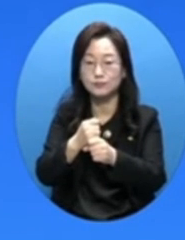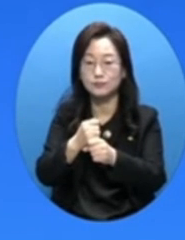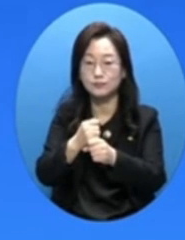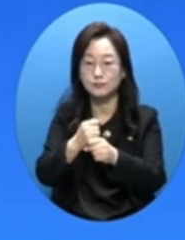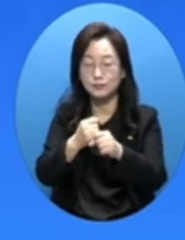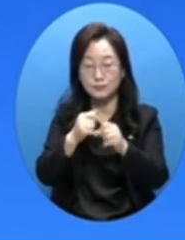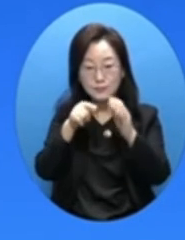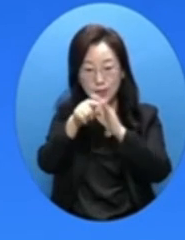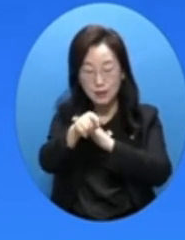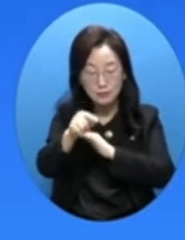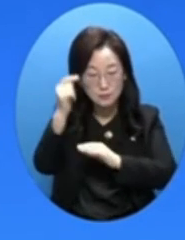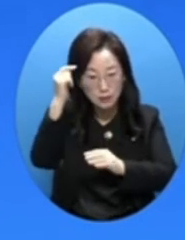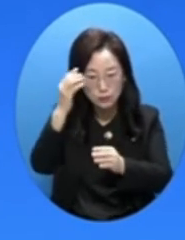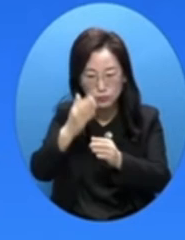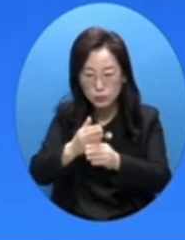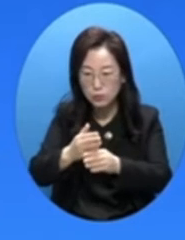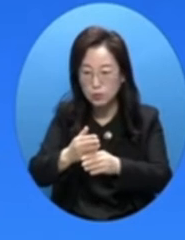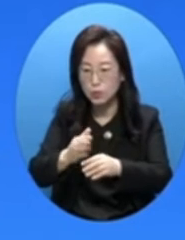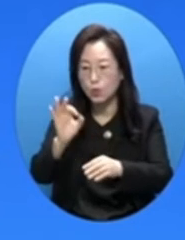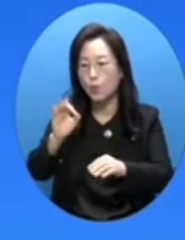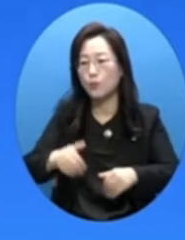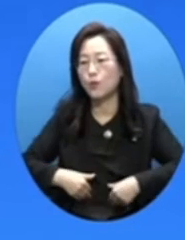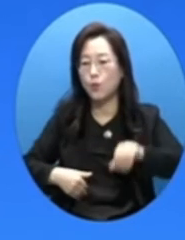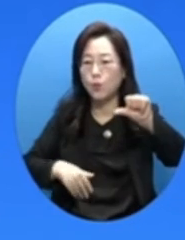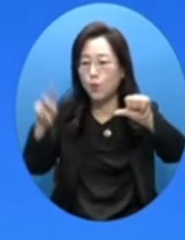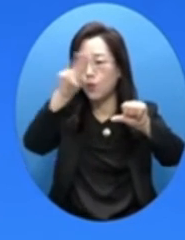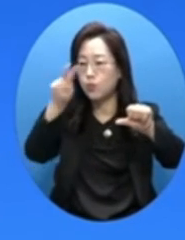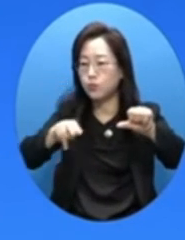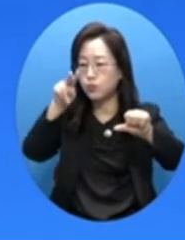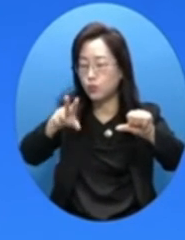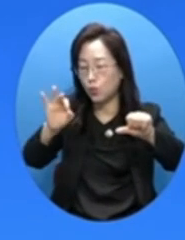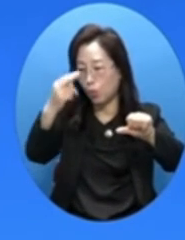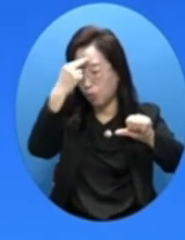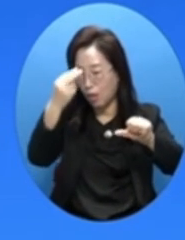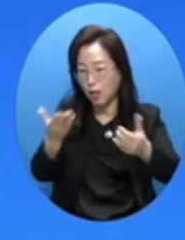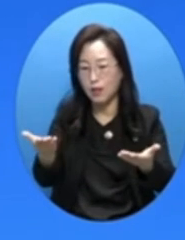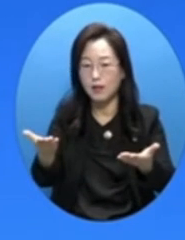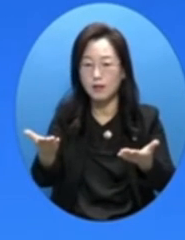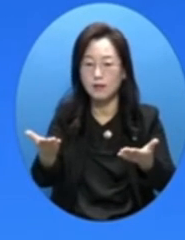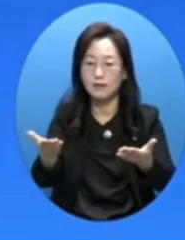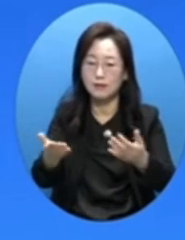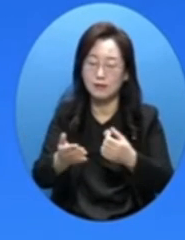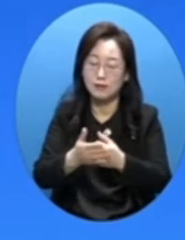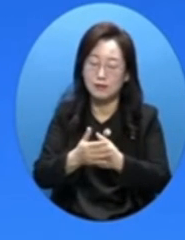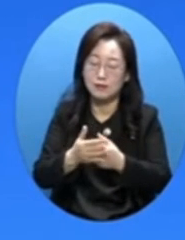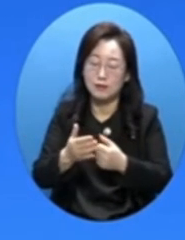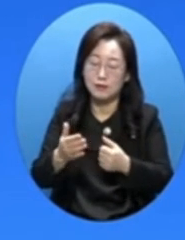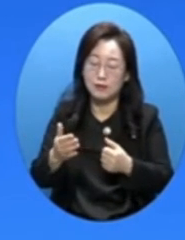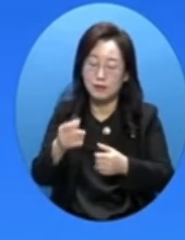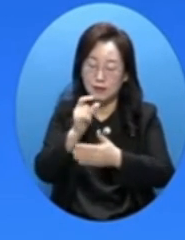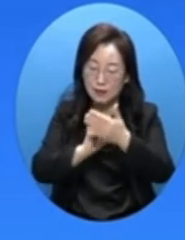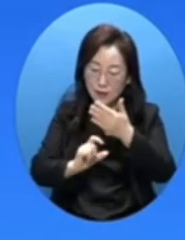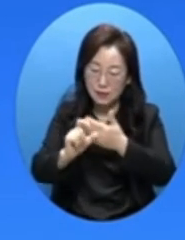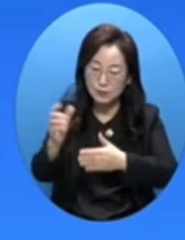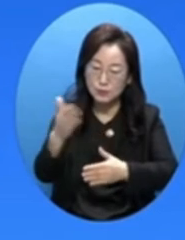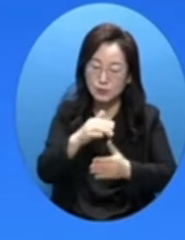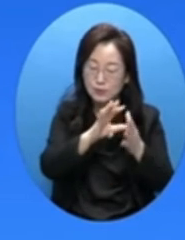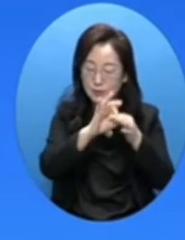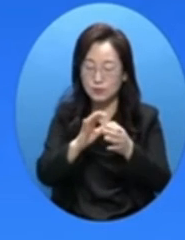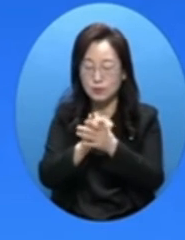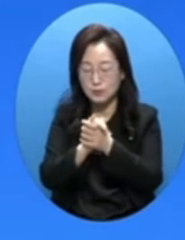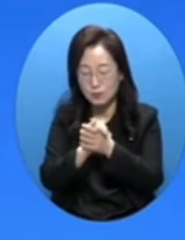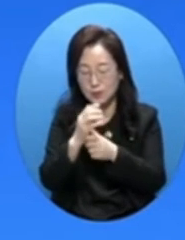오불이 필요한데 돈이 없습니다. 마침 집에 돈이 하나도 없어요. 그래서 아침부터 계속 기도합니다.